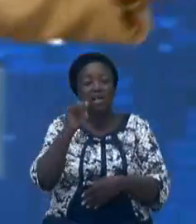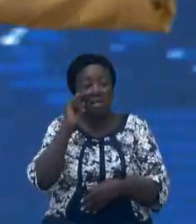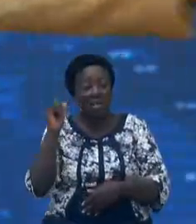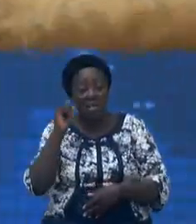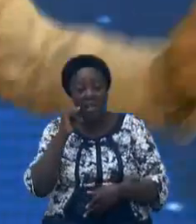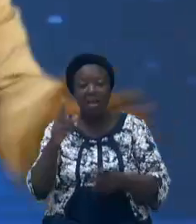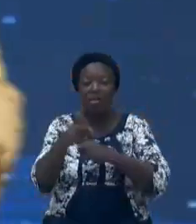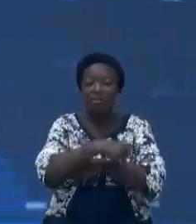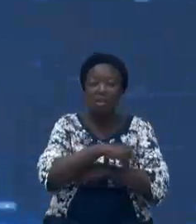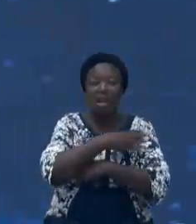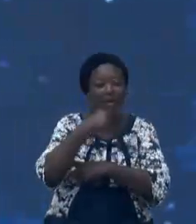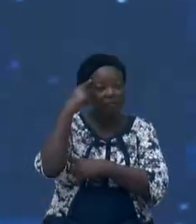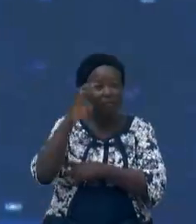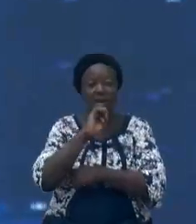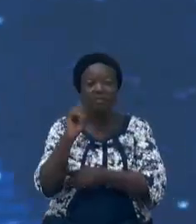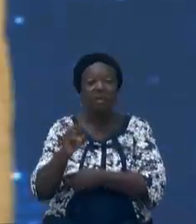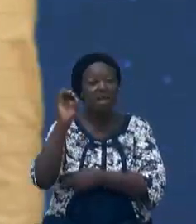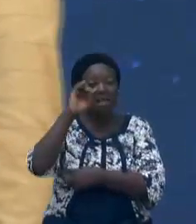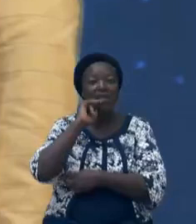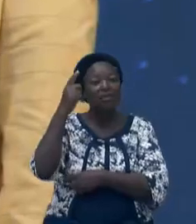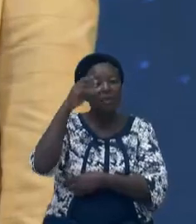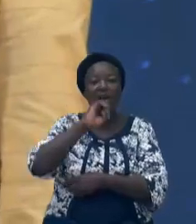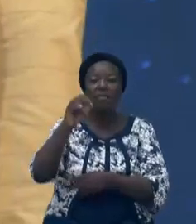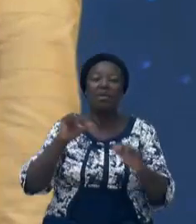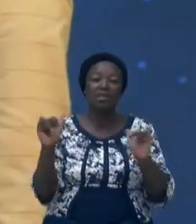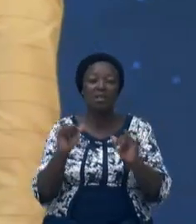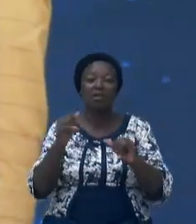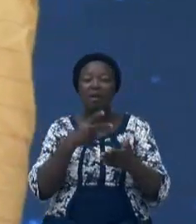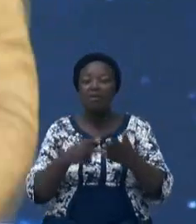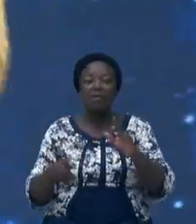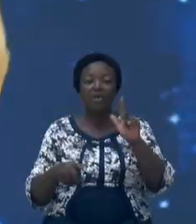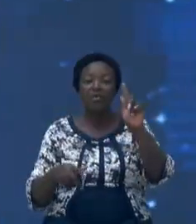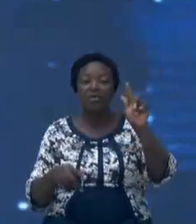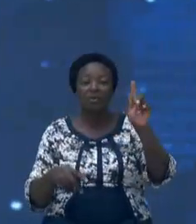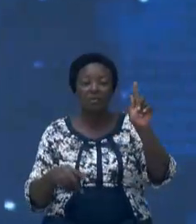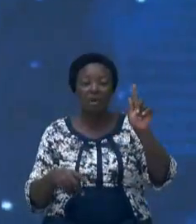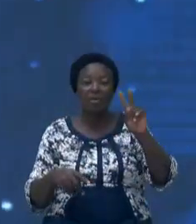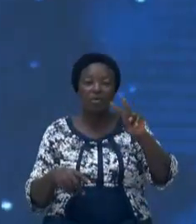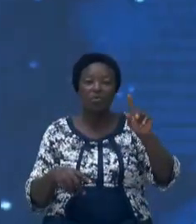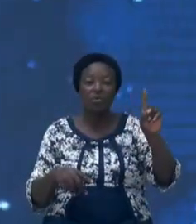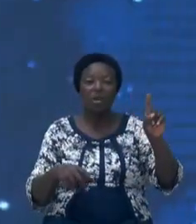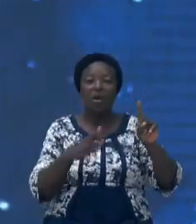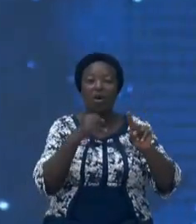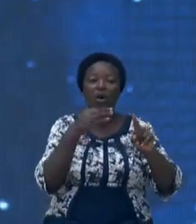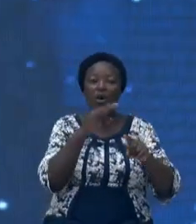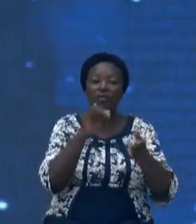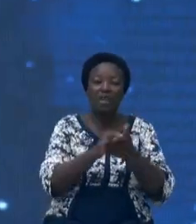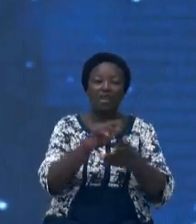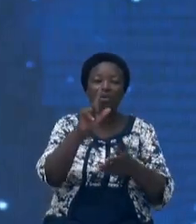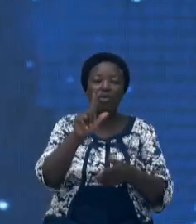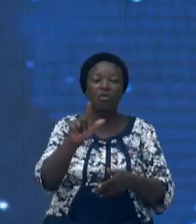y ait aujourd'hui et éternellement c'est pour toujours le même un verset 21